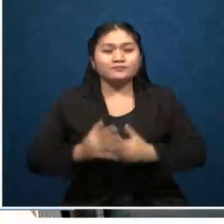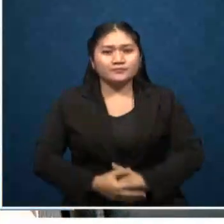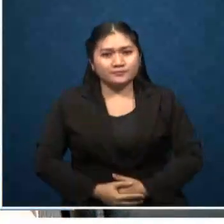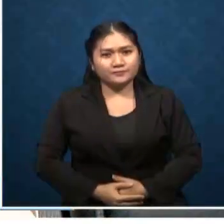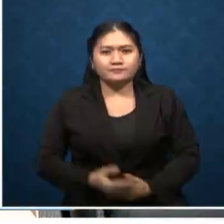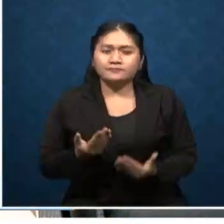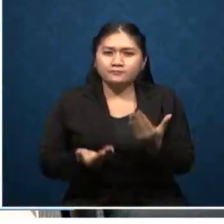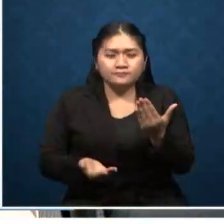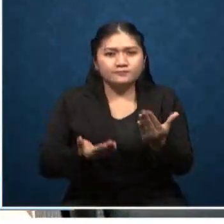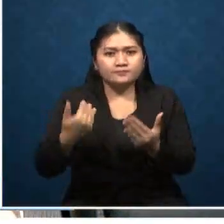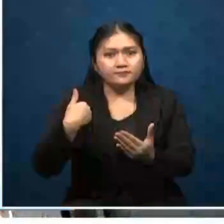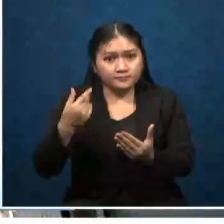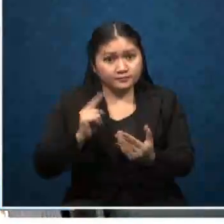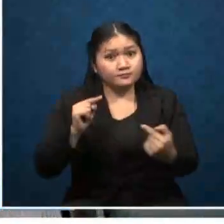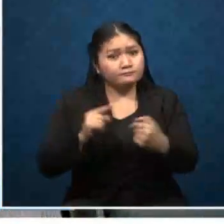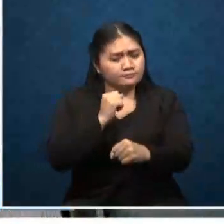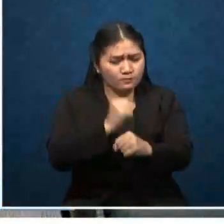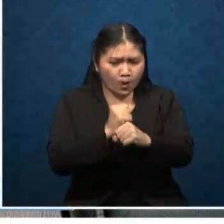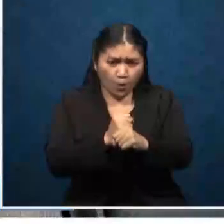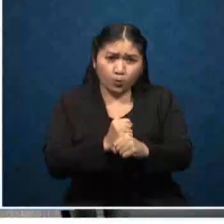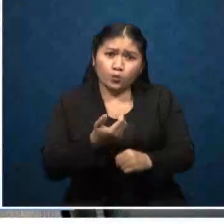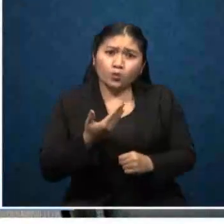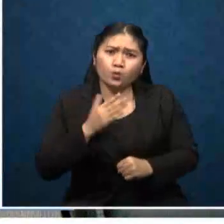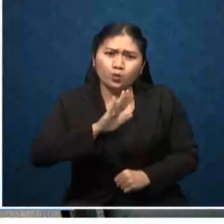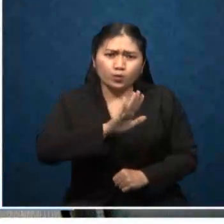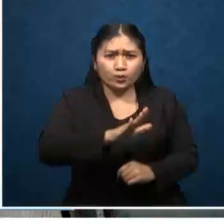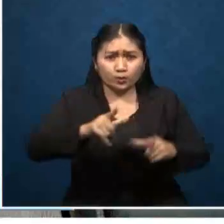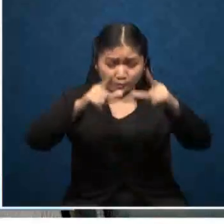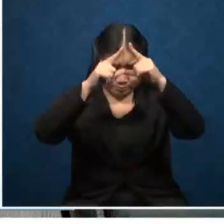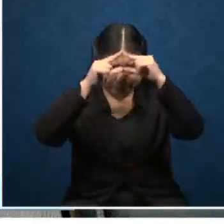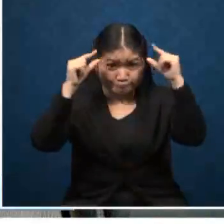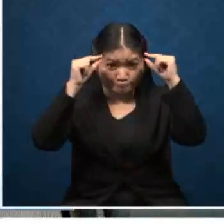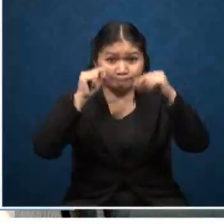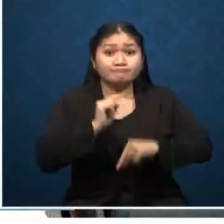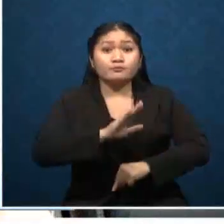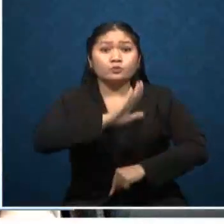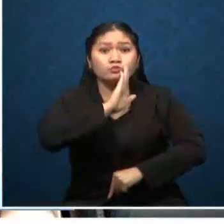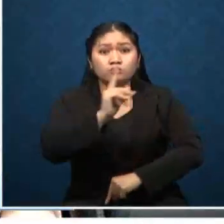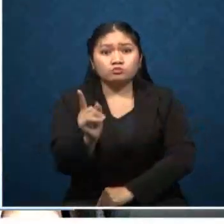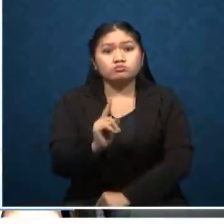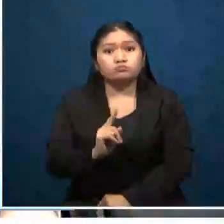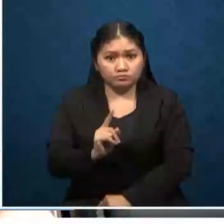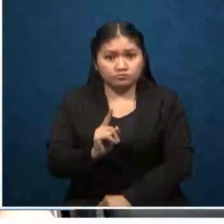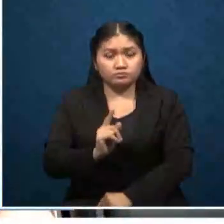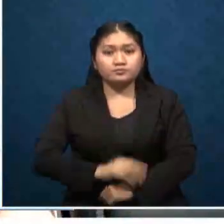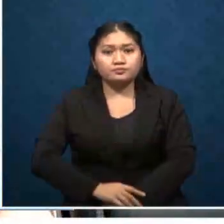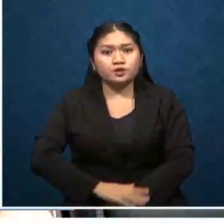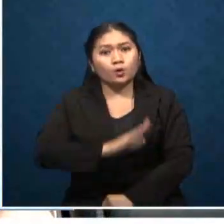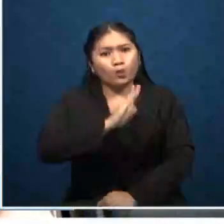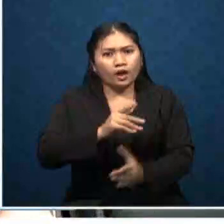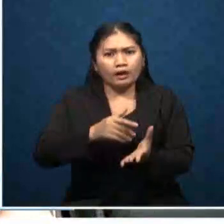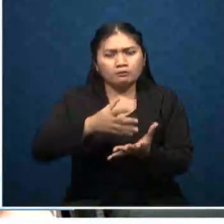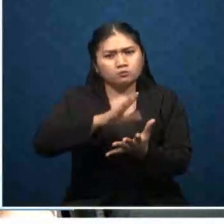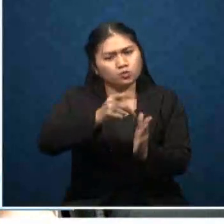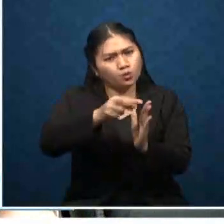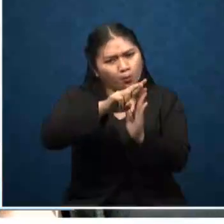ธรรทานครับเรื่องพลังงานของพยาบาลนั้นถ้าหากว่าการปรบรู